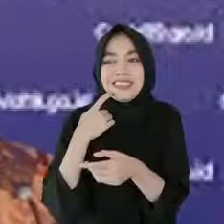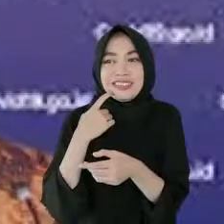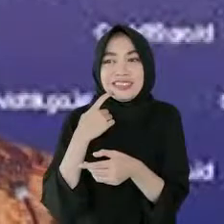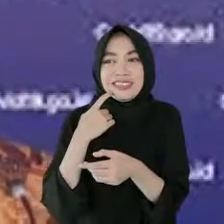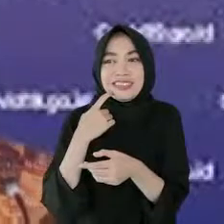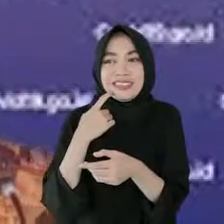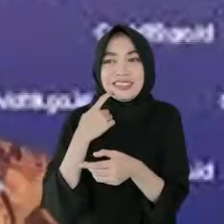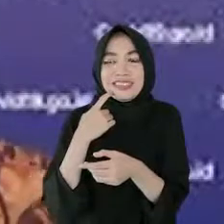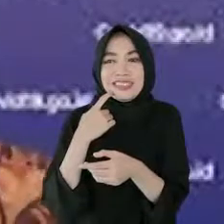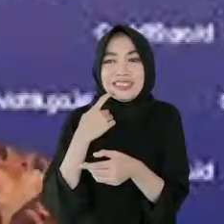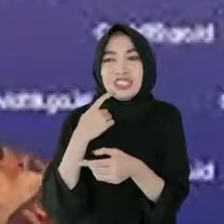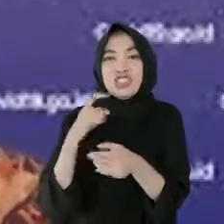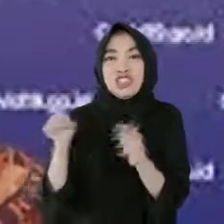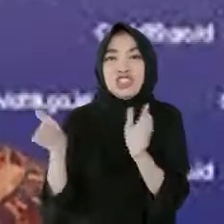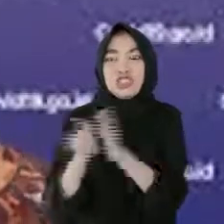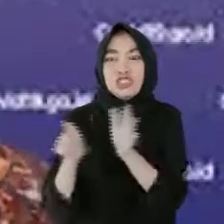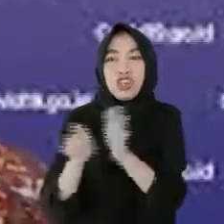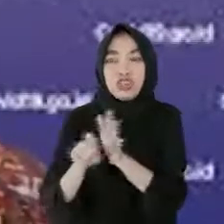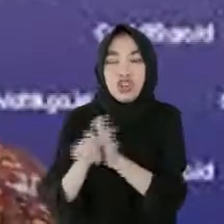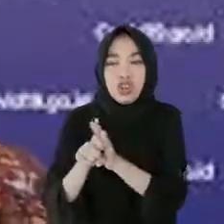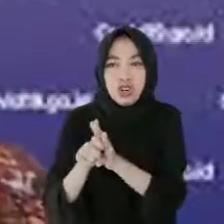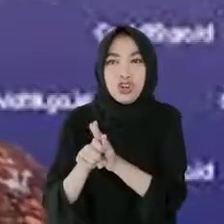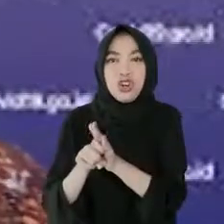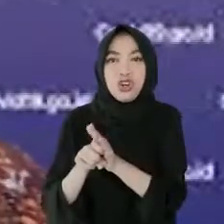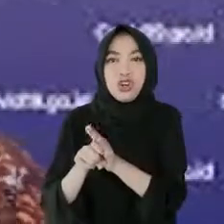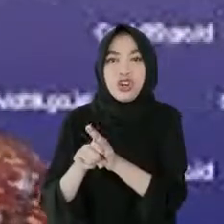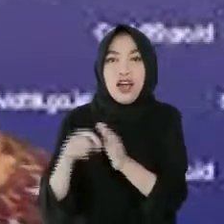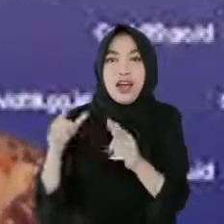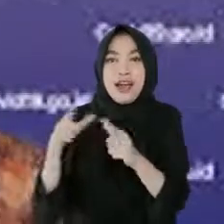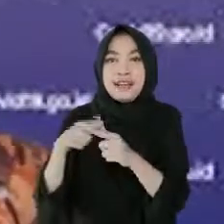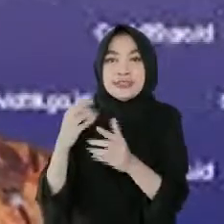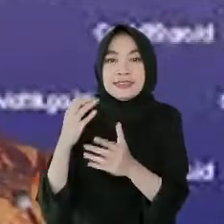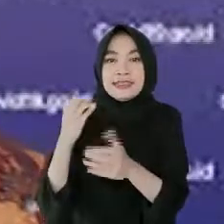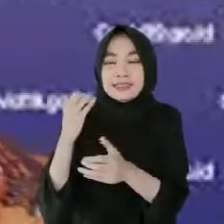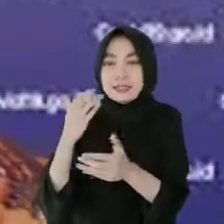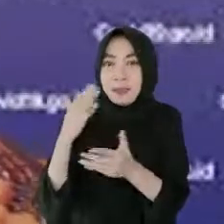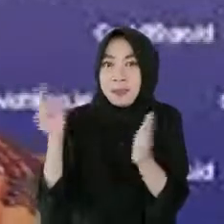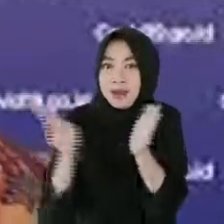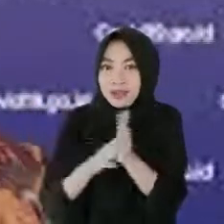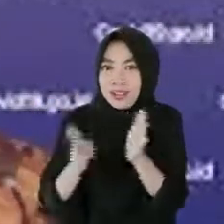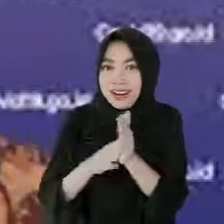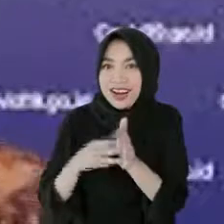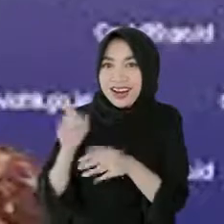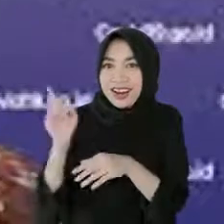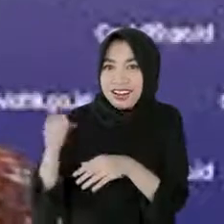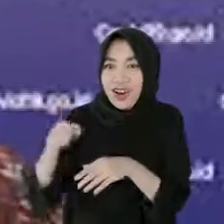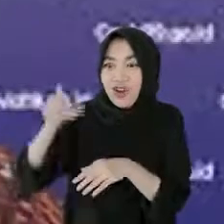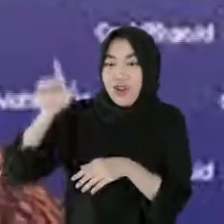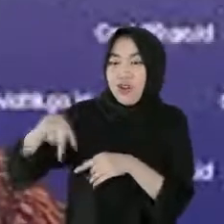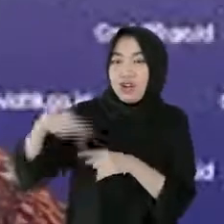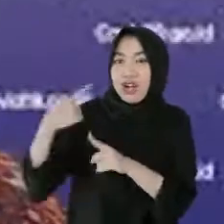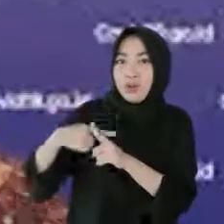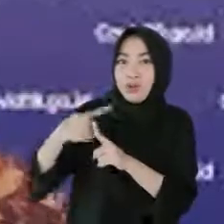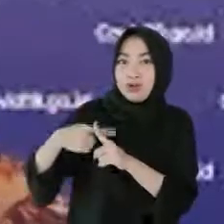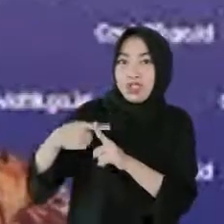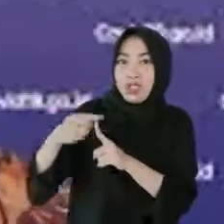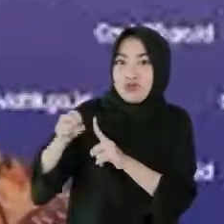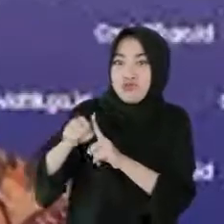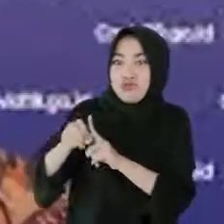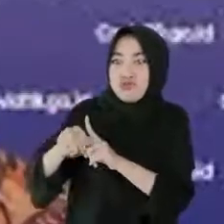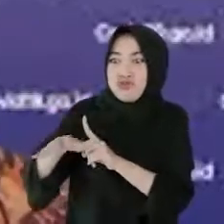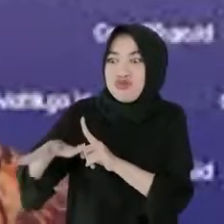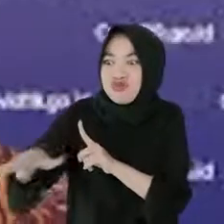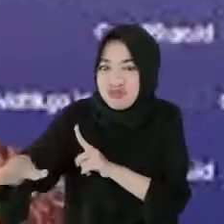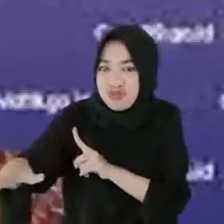terjadi apa namanya file liur di situ dan kemudian ada yang tertular lalu antisipasi apa